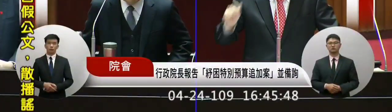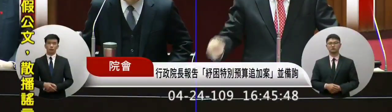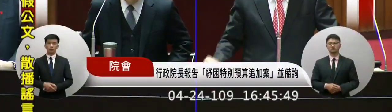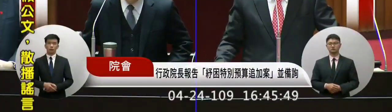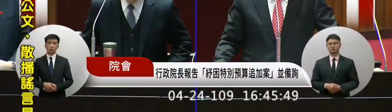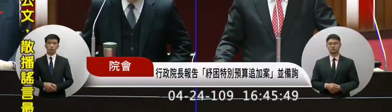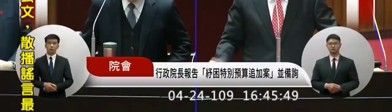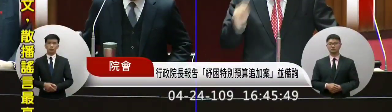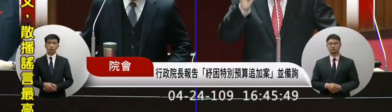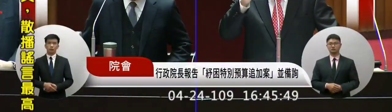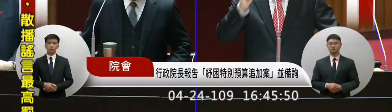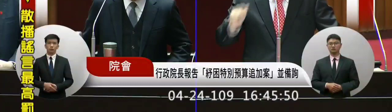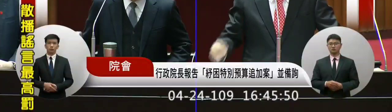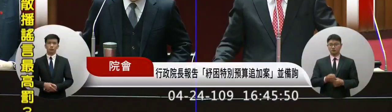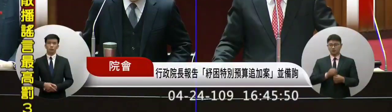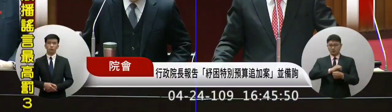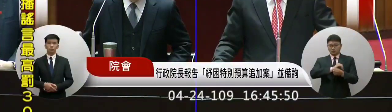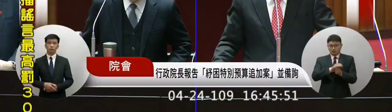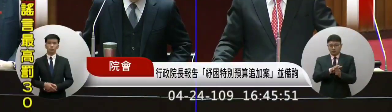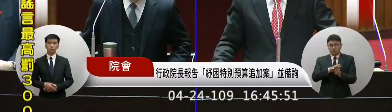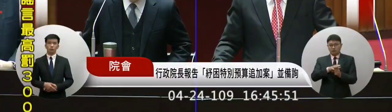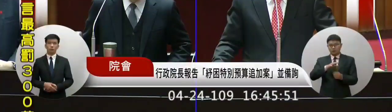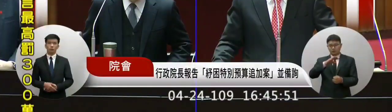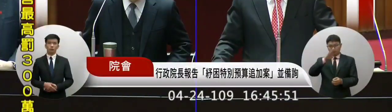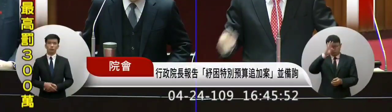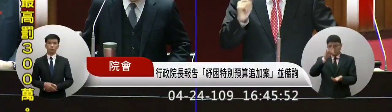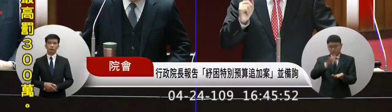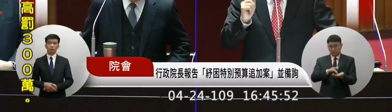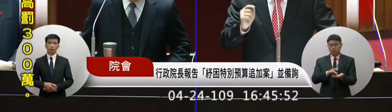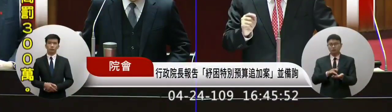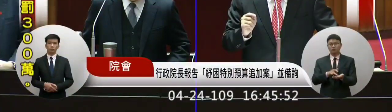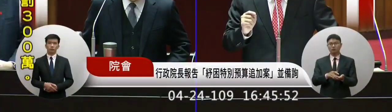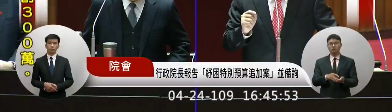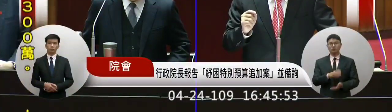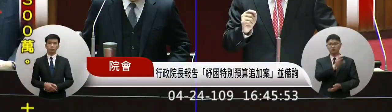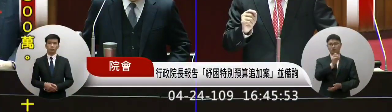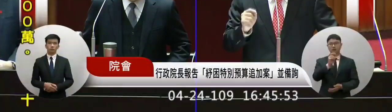新冠病毒 COVID-19